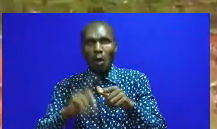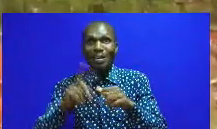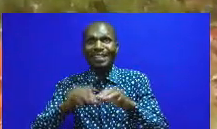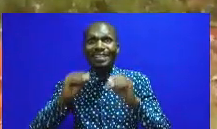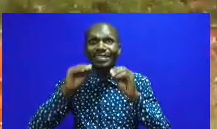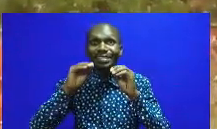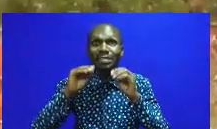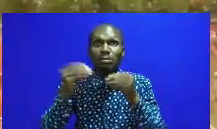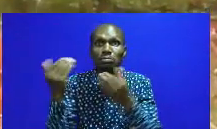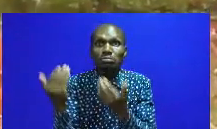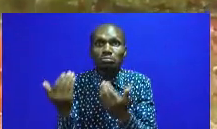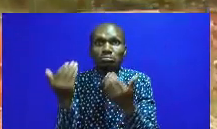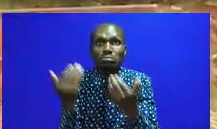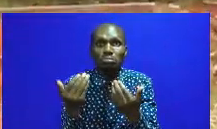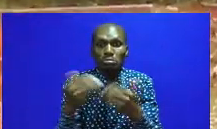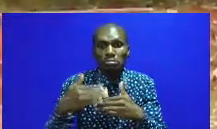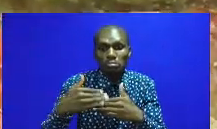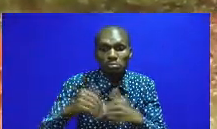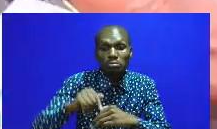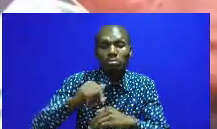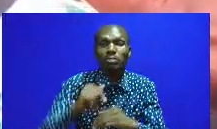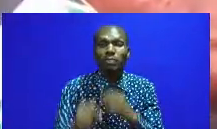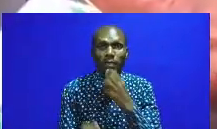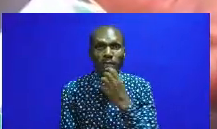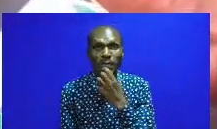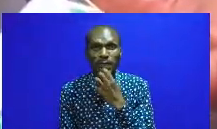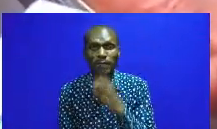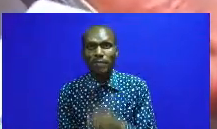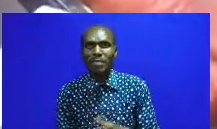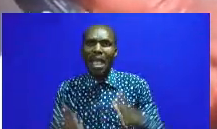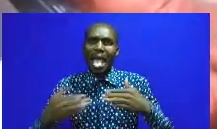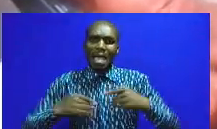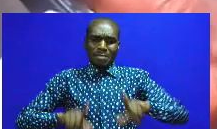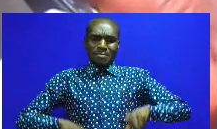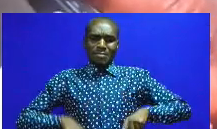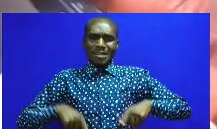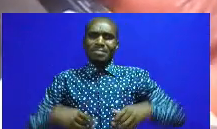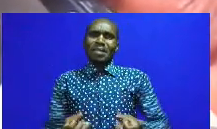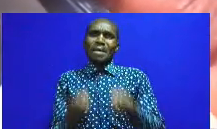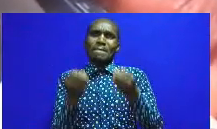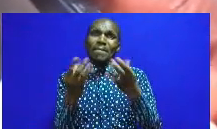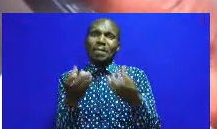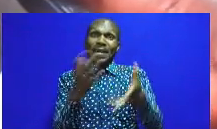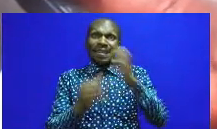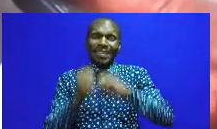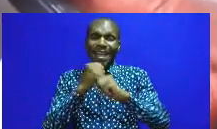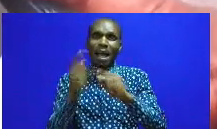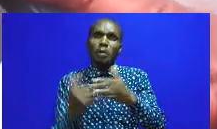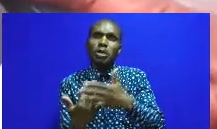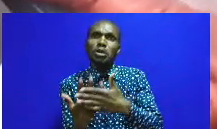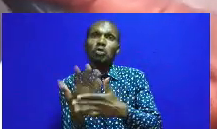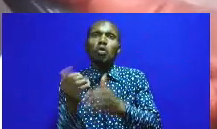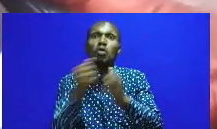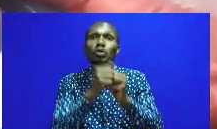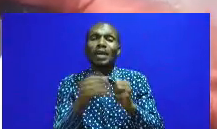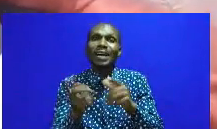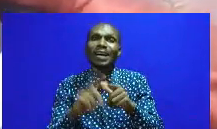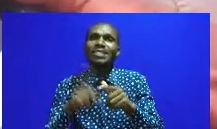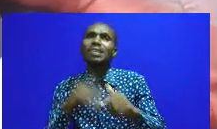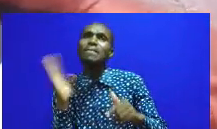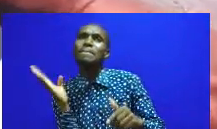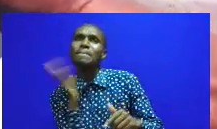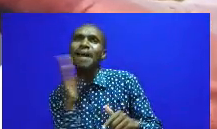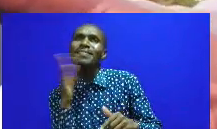be chi skuru chinyinge chirense me yuo twa menyire nere miake menge tokine tenere omongi no